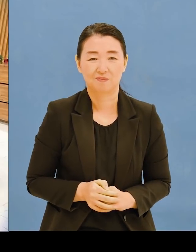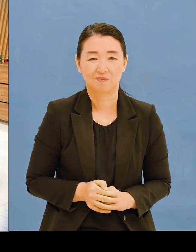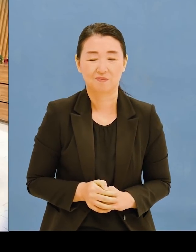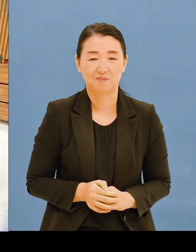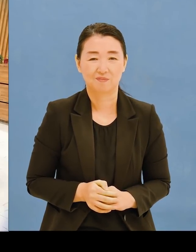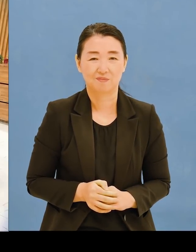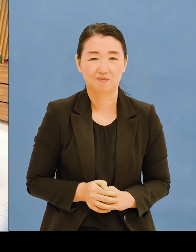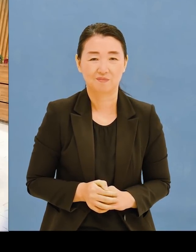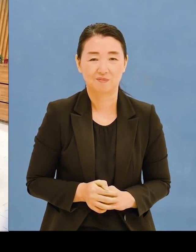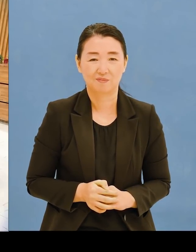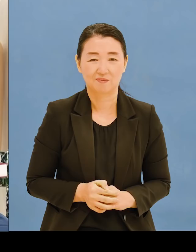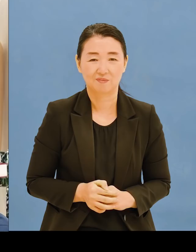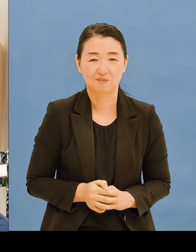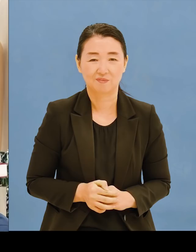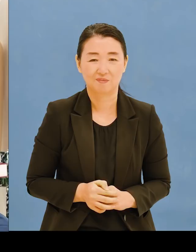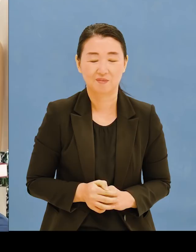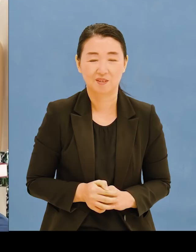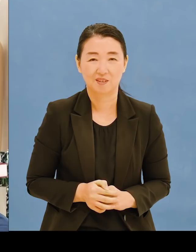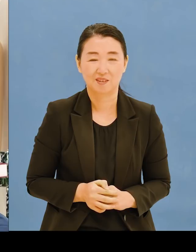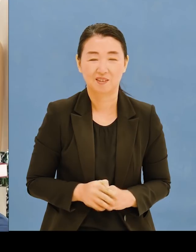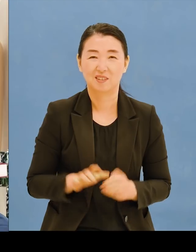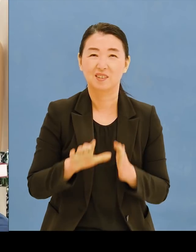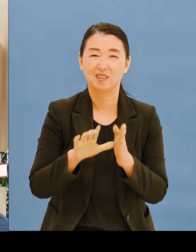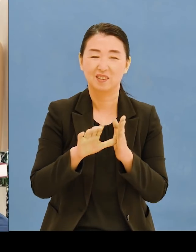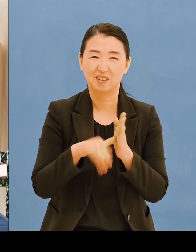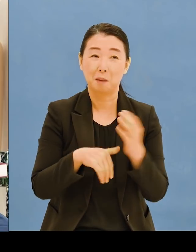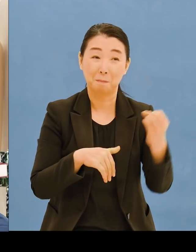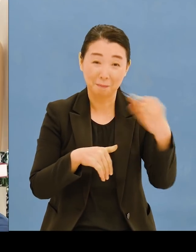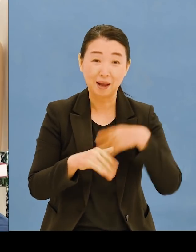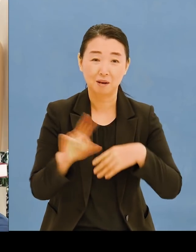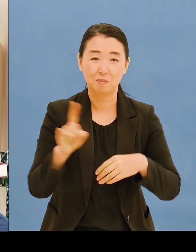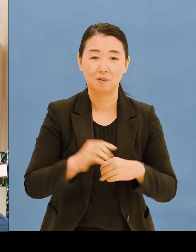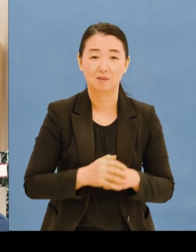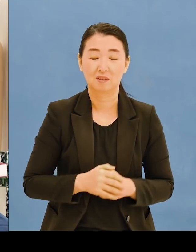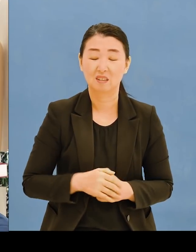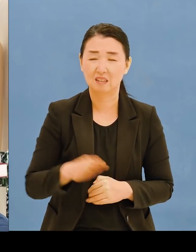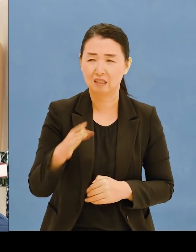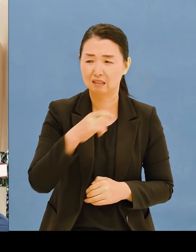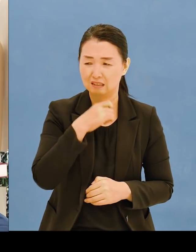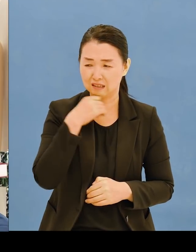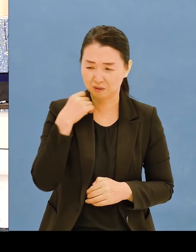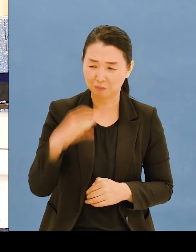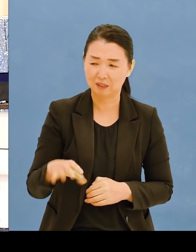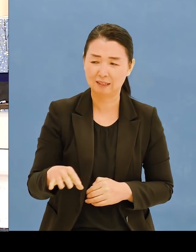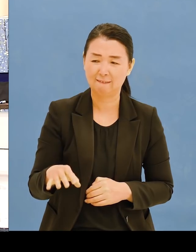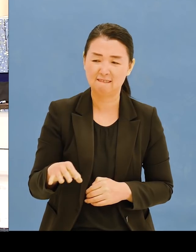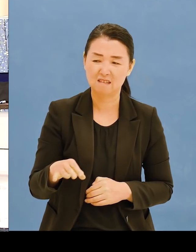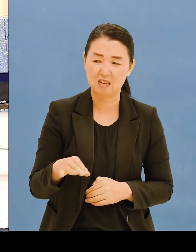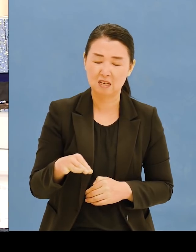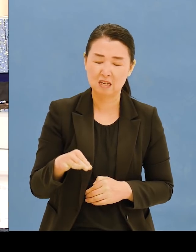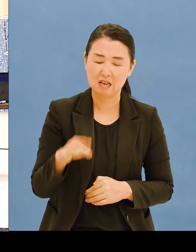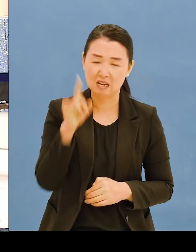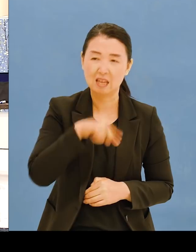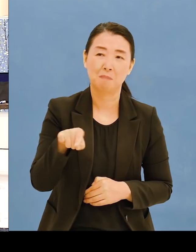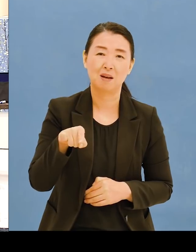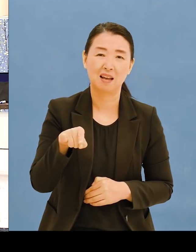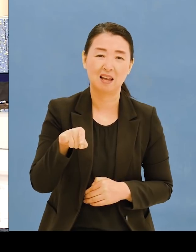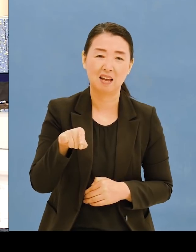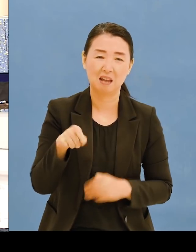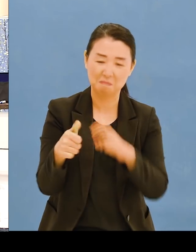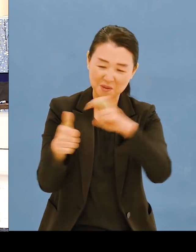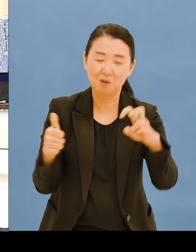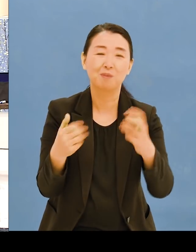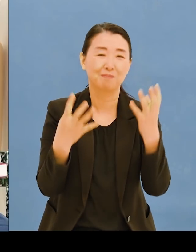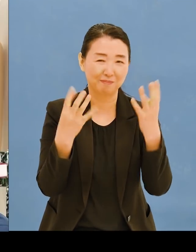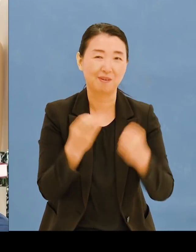이제 그냥 그때 이제 네네. 들리던 이야기로 정말 정말 재수 없다. 그런 친구들도 많이